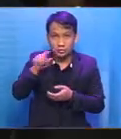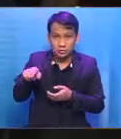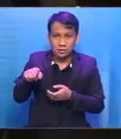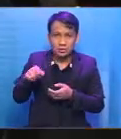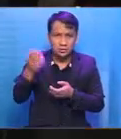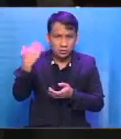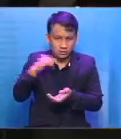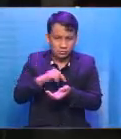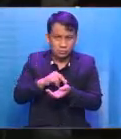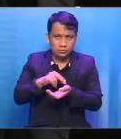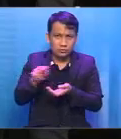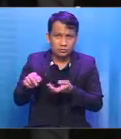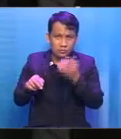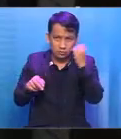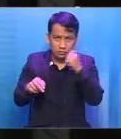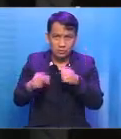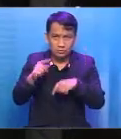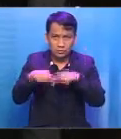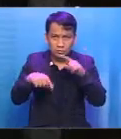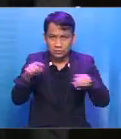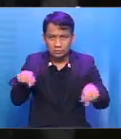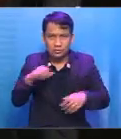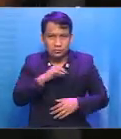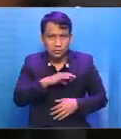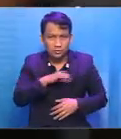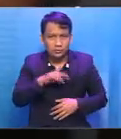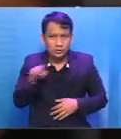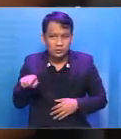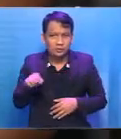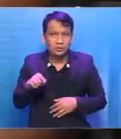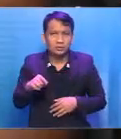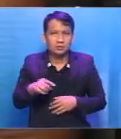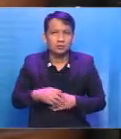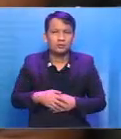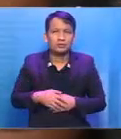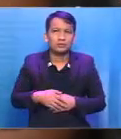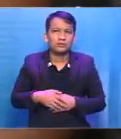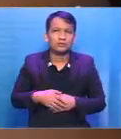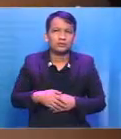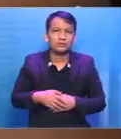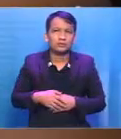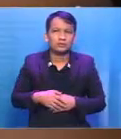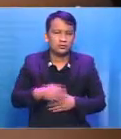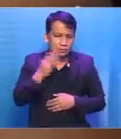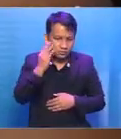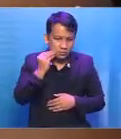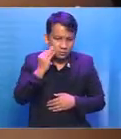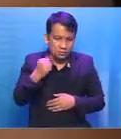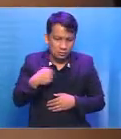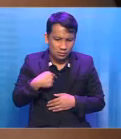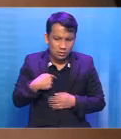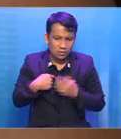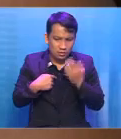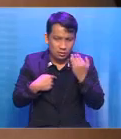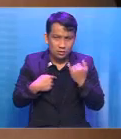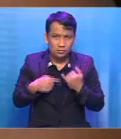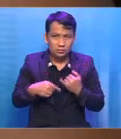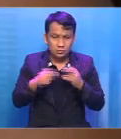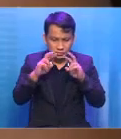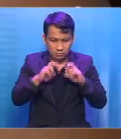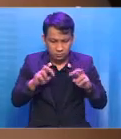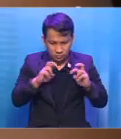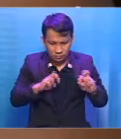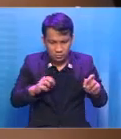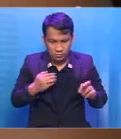na si Shawnee dahil sa iba't ibang benepisyo nito. Based on sa experience ko and my